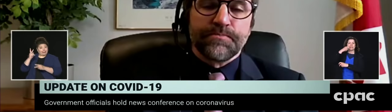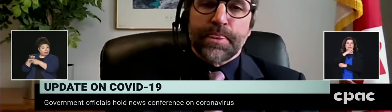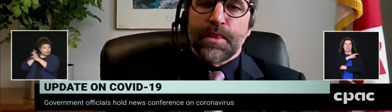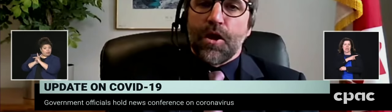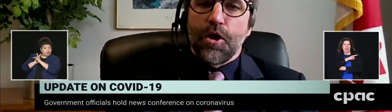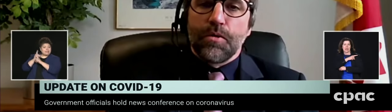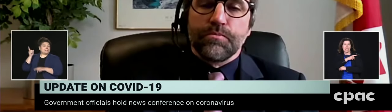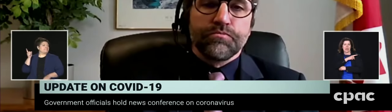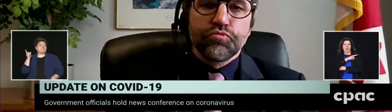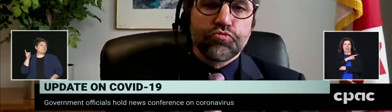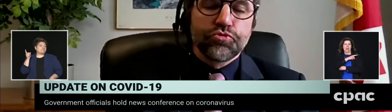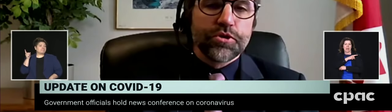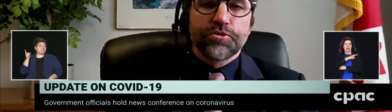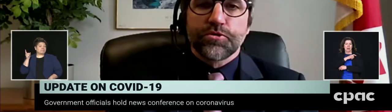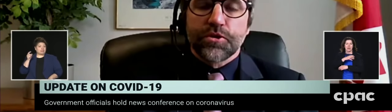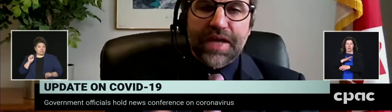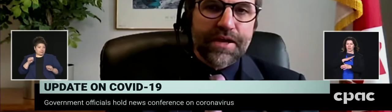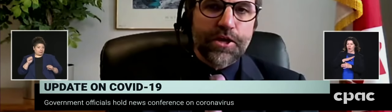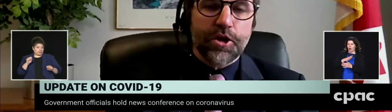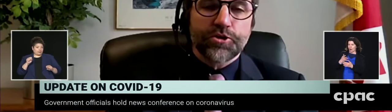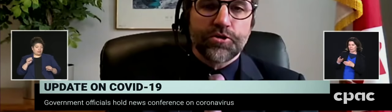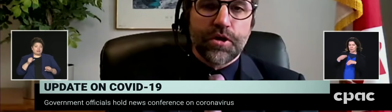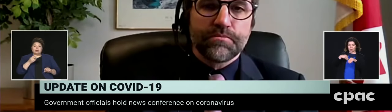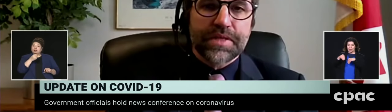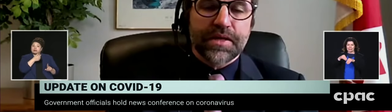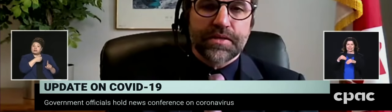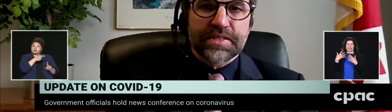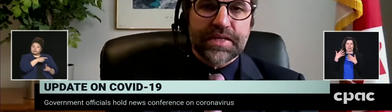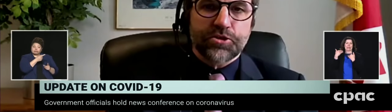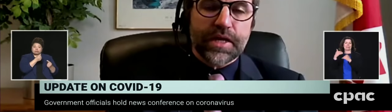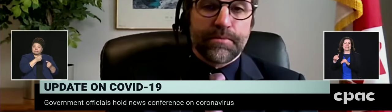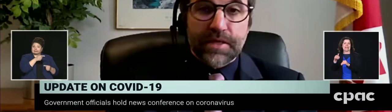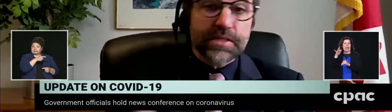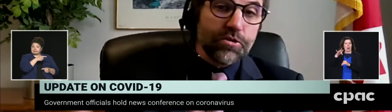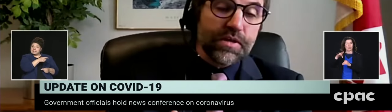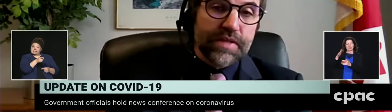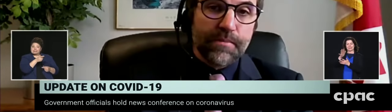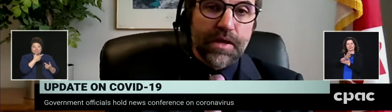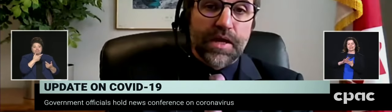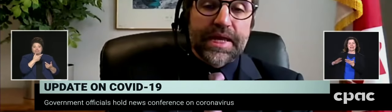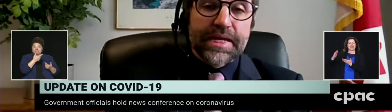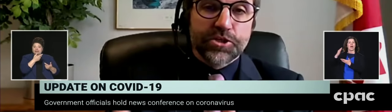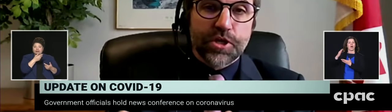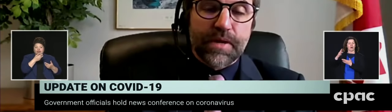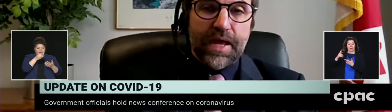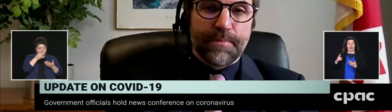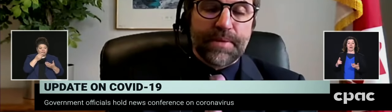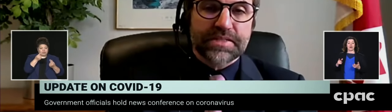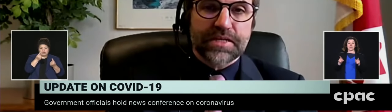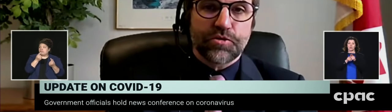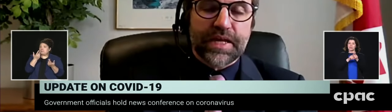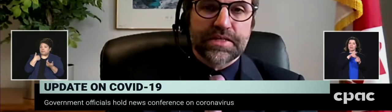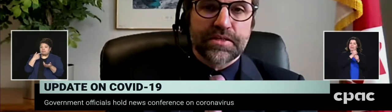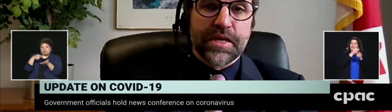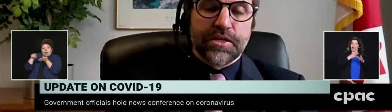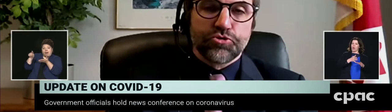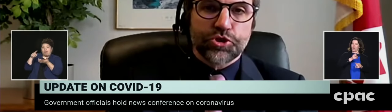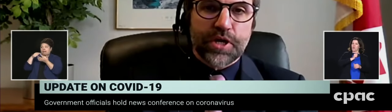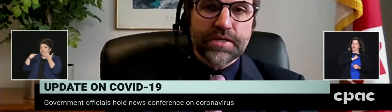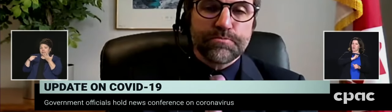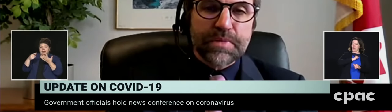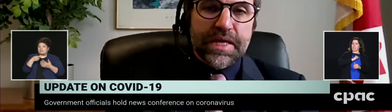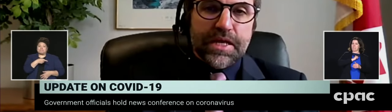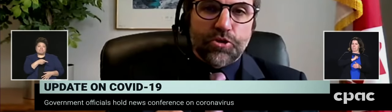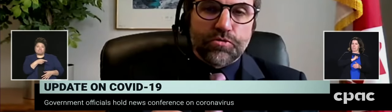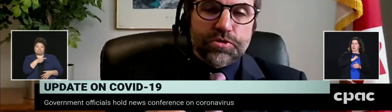limitée. Beaucoup de travailleurs autonomes dans le secteur également qui sont évidemment éligibles à la prestation canadienne d